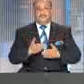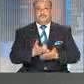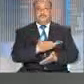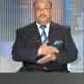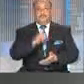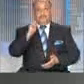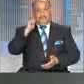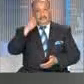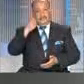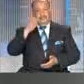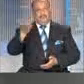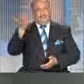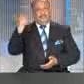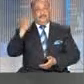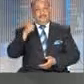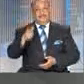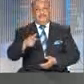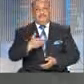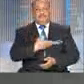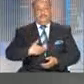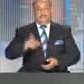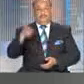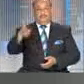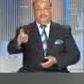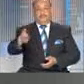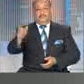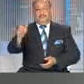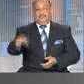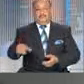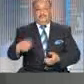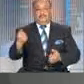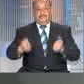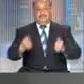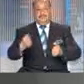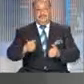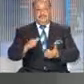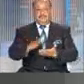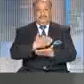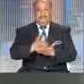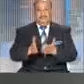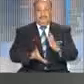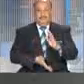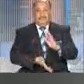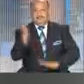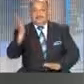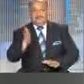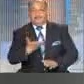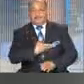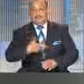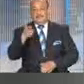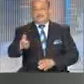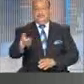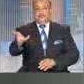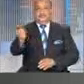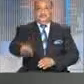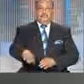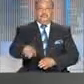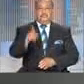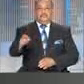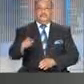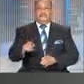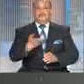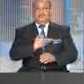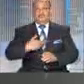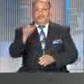بتهمة قتل نفس بشري عمد، وذلك على خلفية مقتل شخص في مطاردة لعدم امتثاله لتعليمات أعوان الأمن